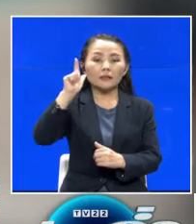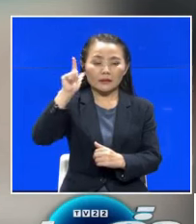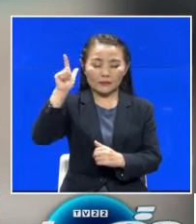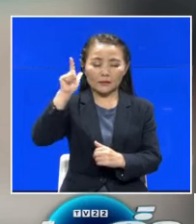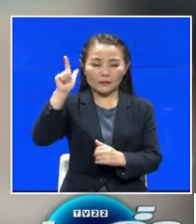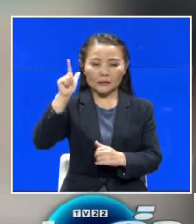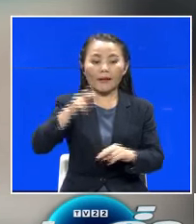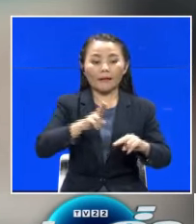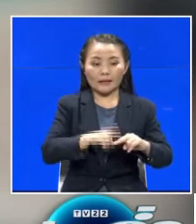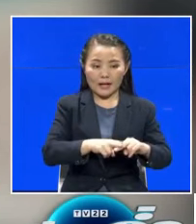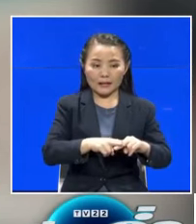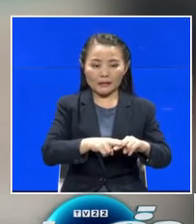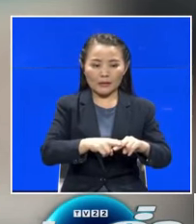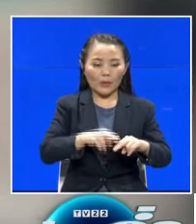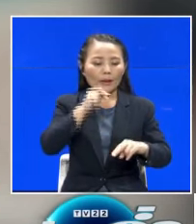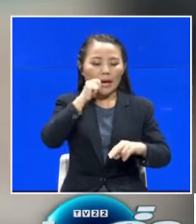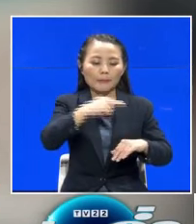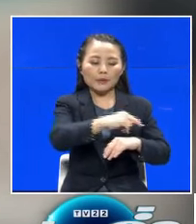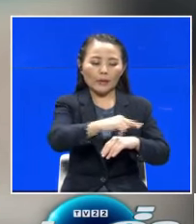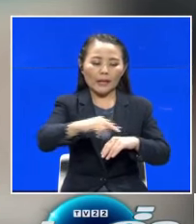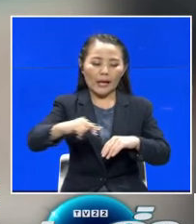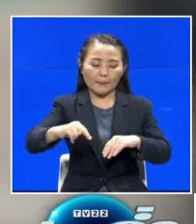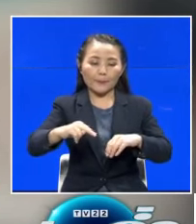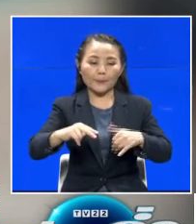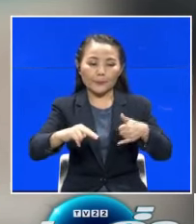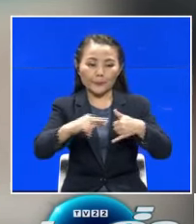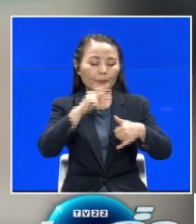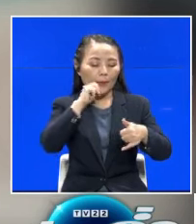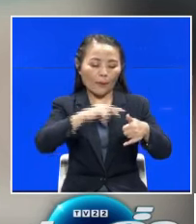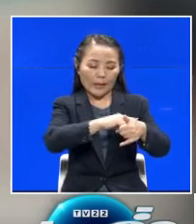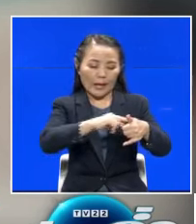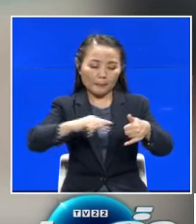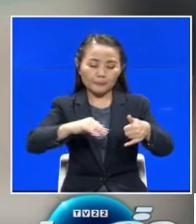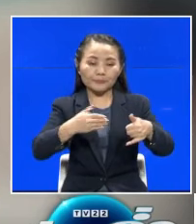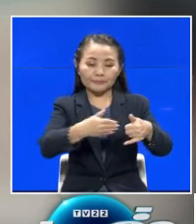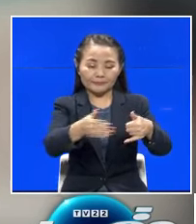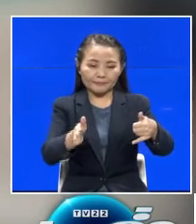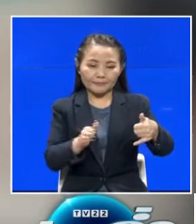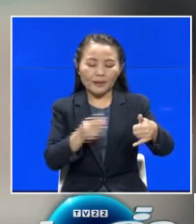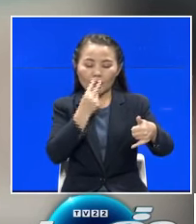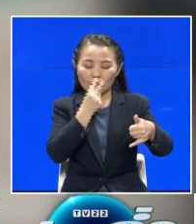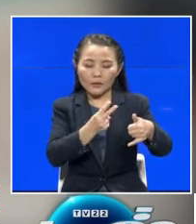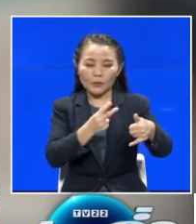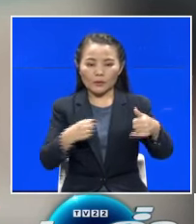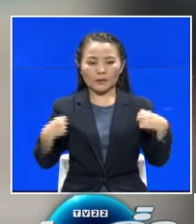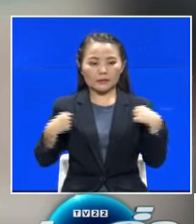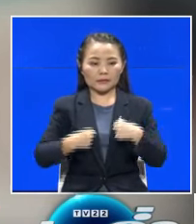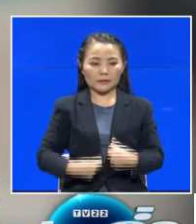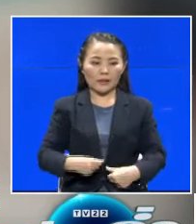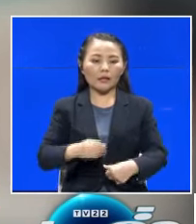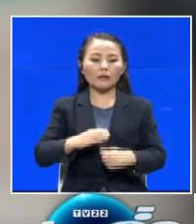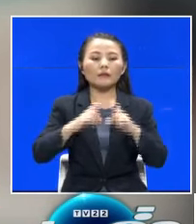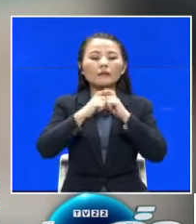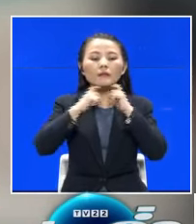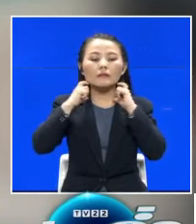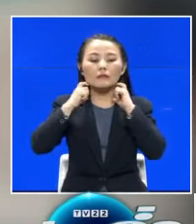นะคะนั่งอยู่ริมสระว่ายน้ำในภาพเนี่ยก็จะเห็นว่าคุณทักษิณเนี่ยยังคงใส่เฝือกอ่อน